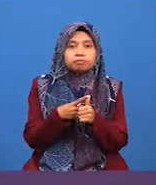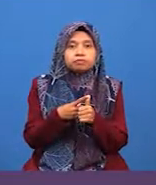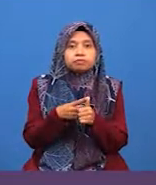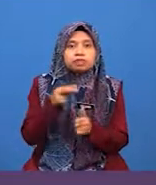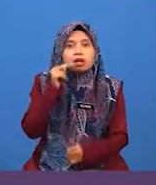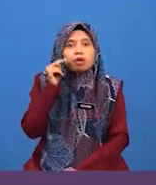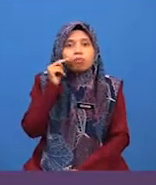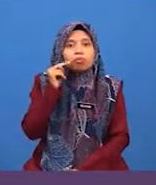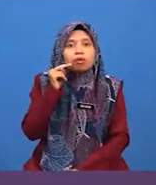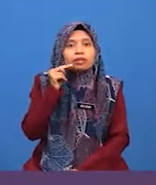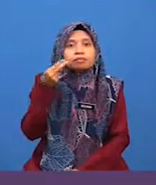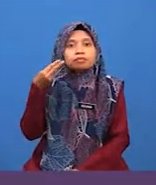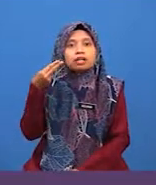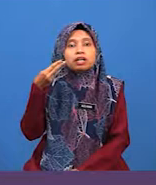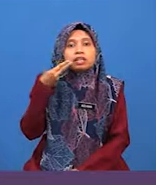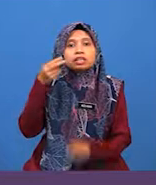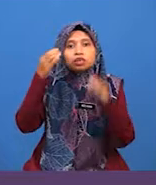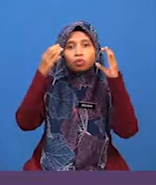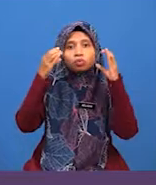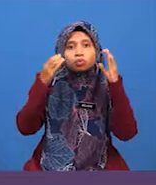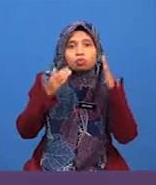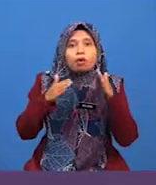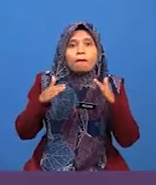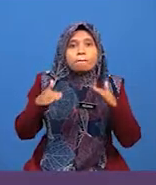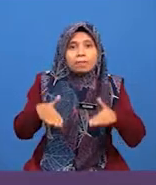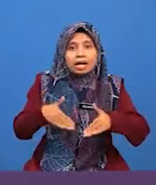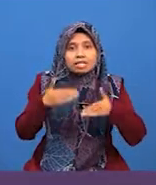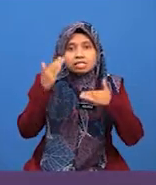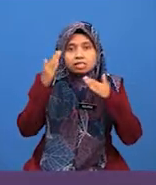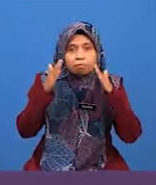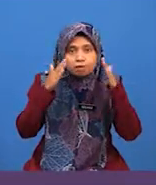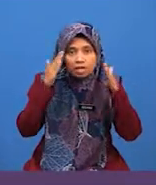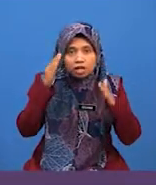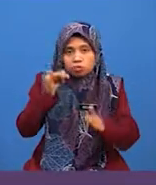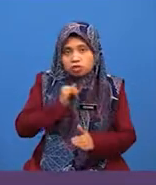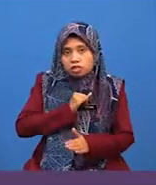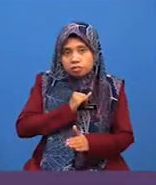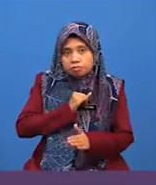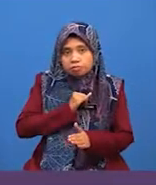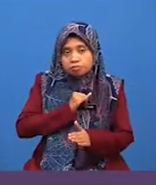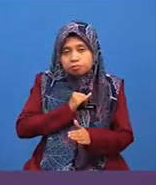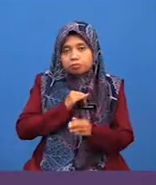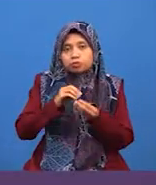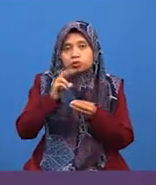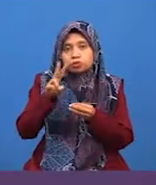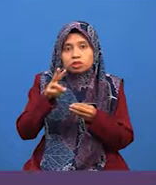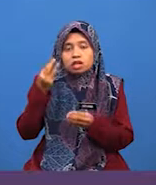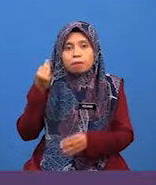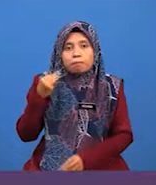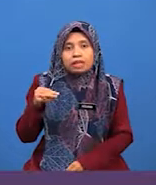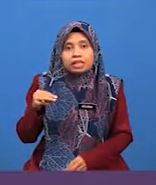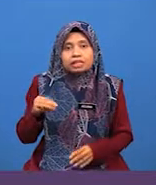Puan Hayati, guru bahasa Melayu saya. Ayat kedua. Mereka